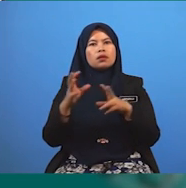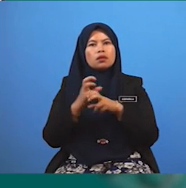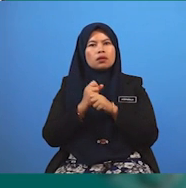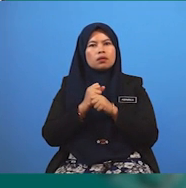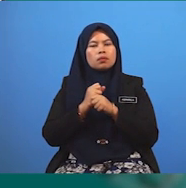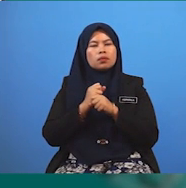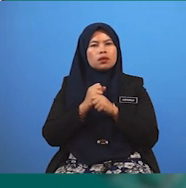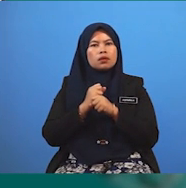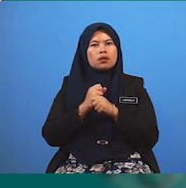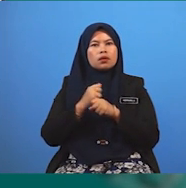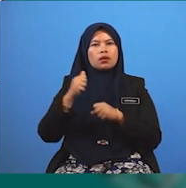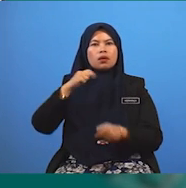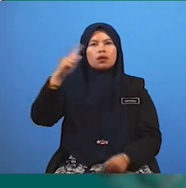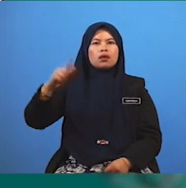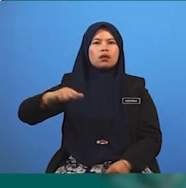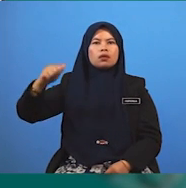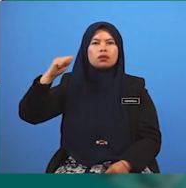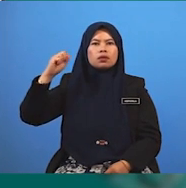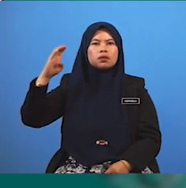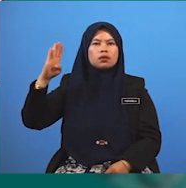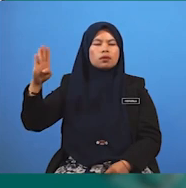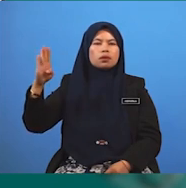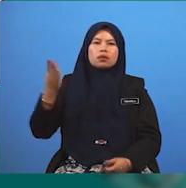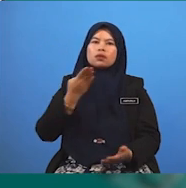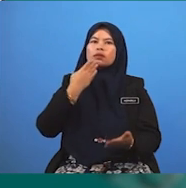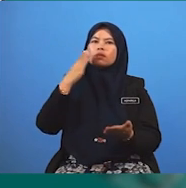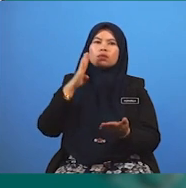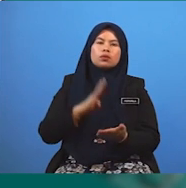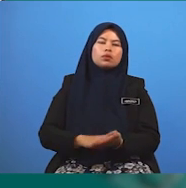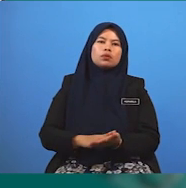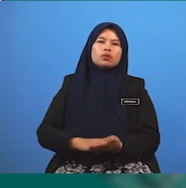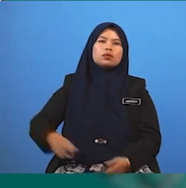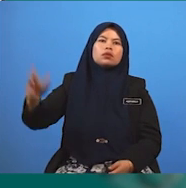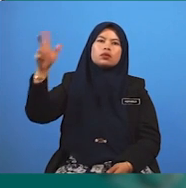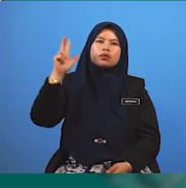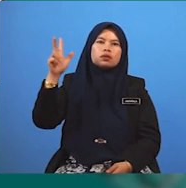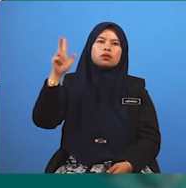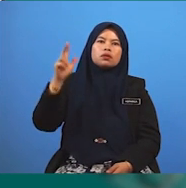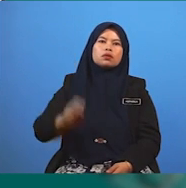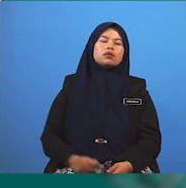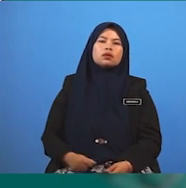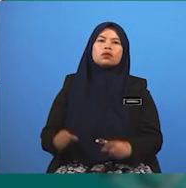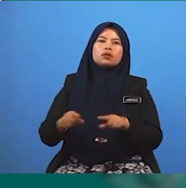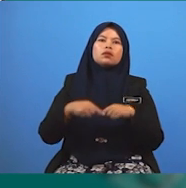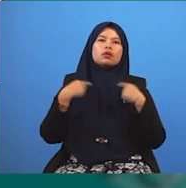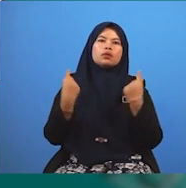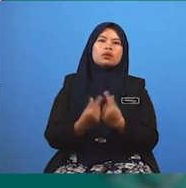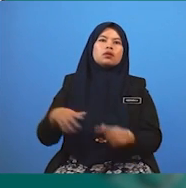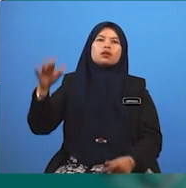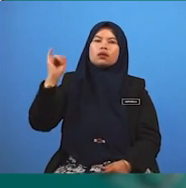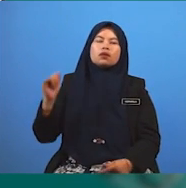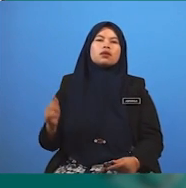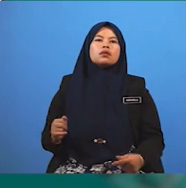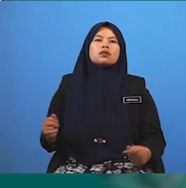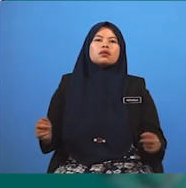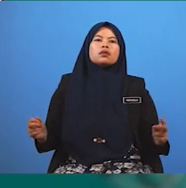pedih. Dan yang ketiga ialah Al-Muqarrabun, iaitu golongan yang paling